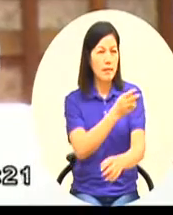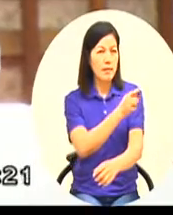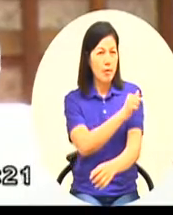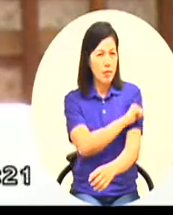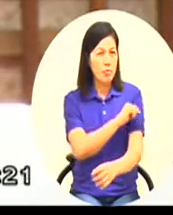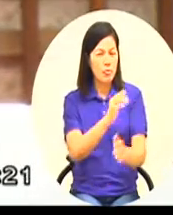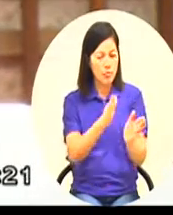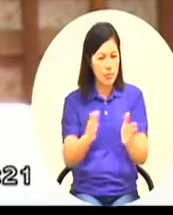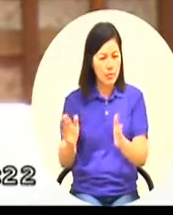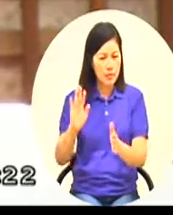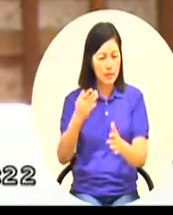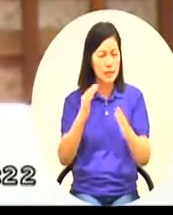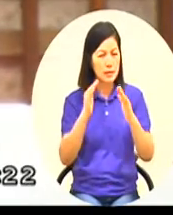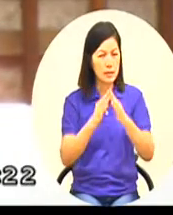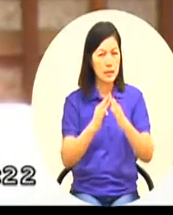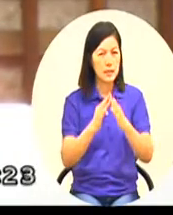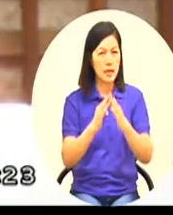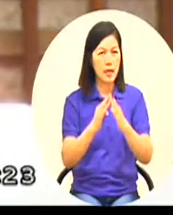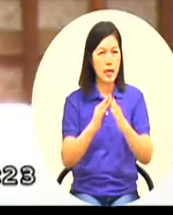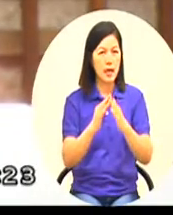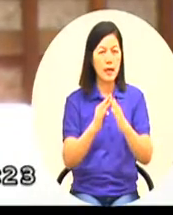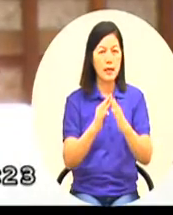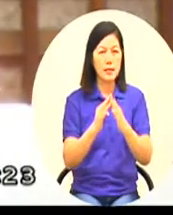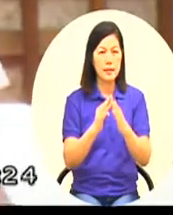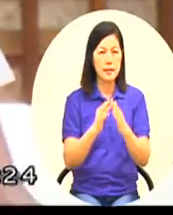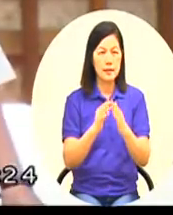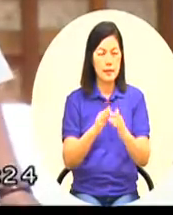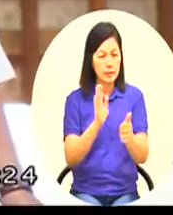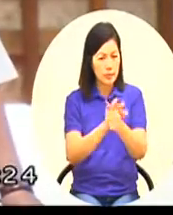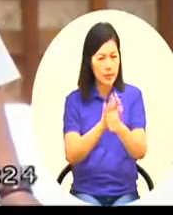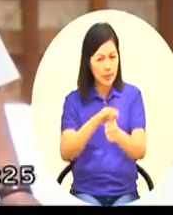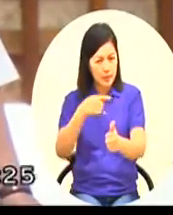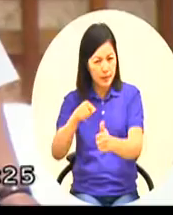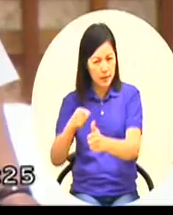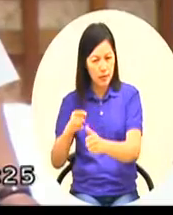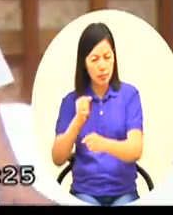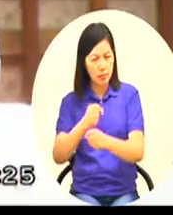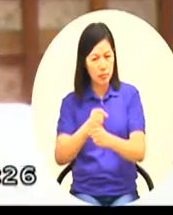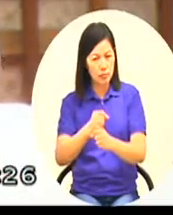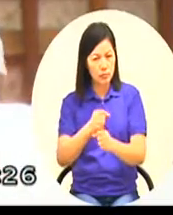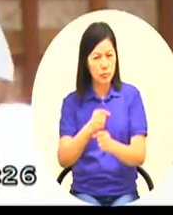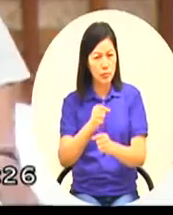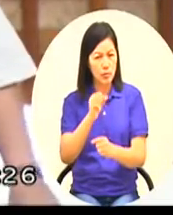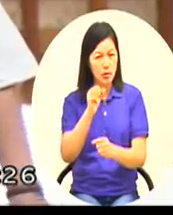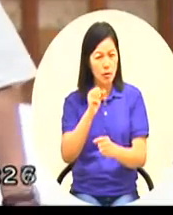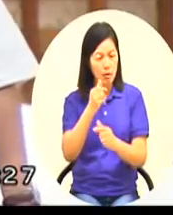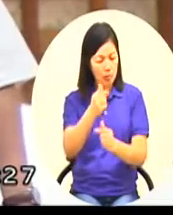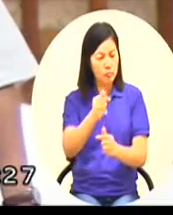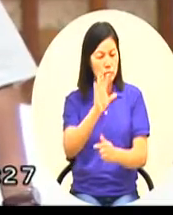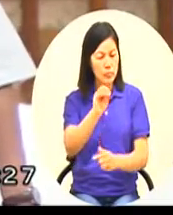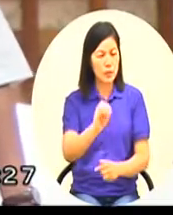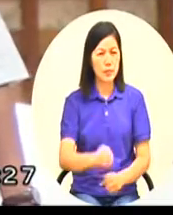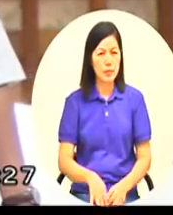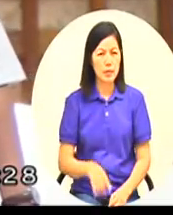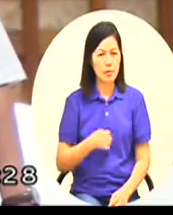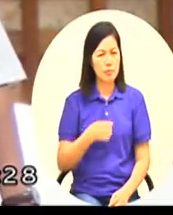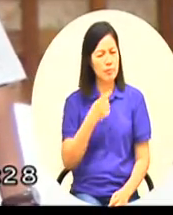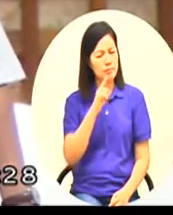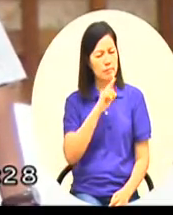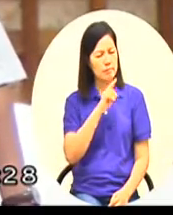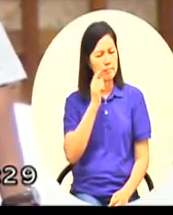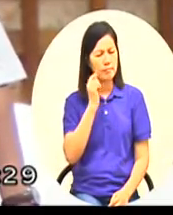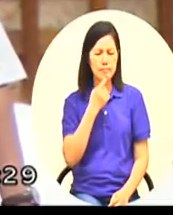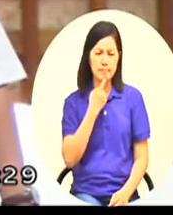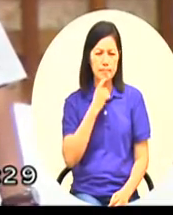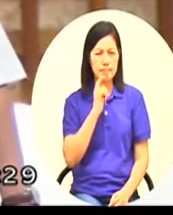之家做一个很有效的一个辅导工作。我真的是有很大的质疑，局